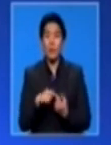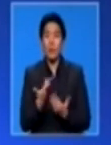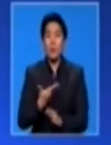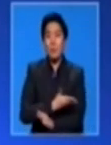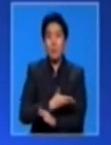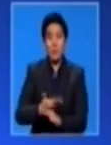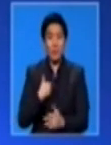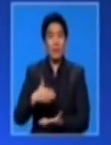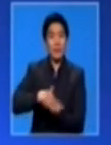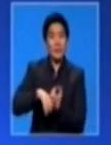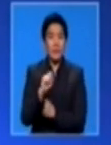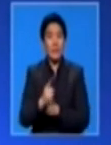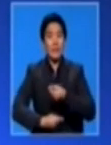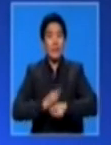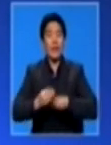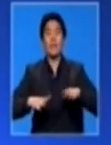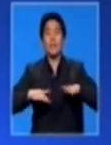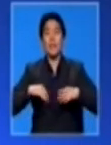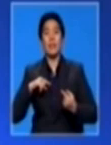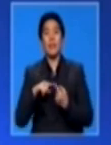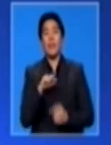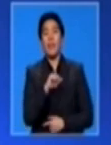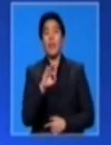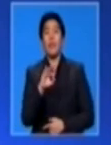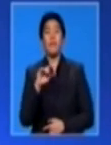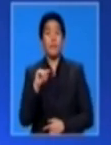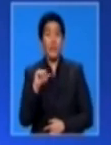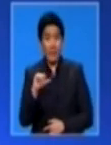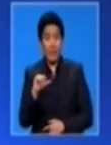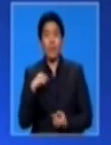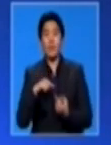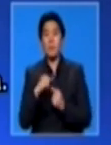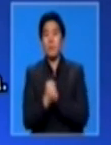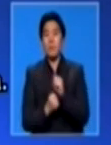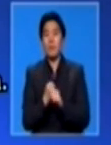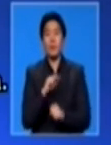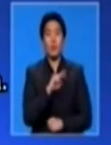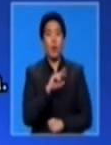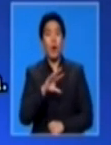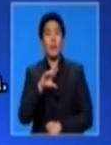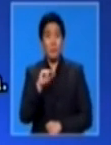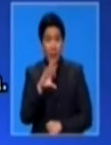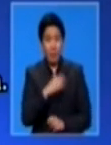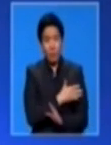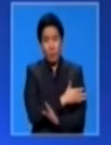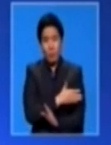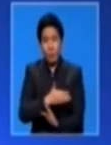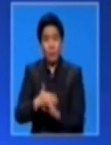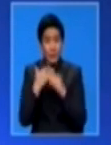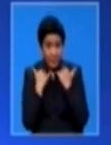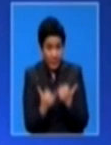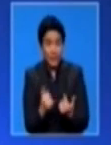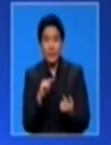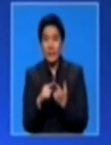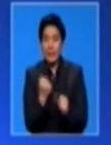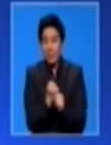จัดตั้งเขตการค้าเสรีอาเซียนหรืออัฟต้าเมื่อปี2535นะครับมีการพัฒนามาอย่างต่อเนื่องด้วยมาหลายอย่